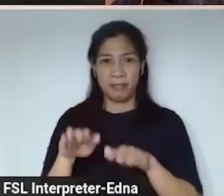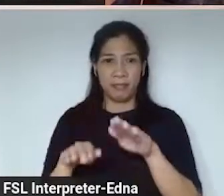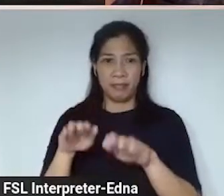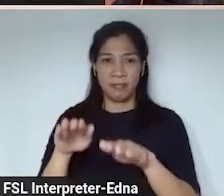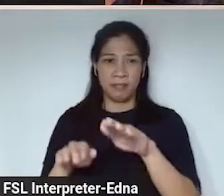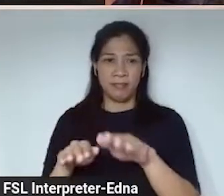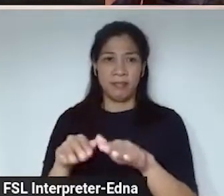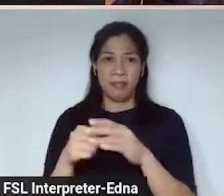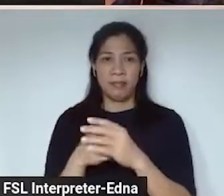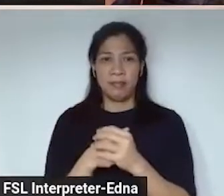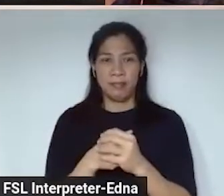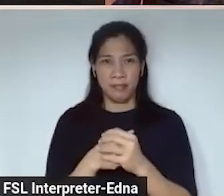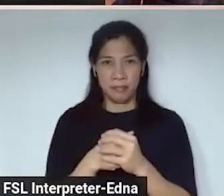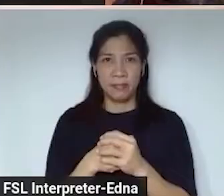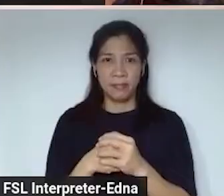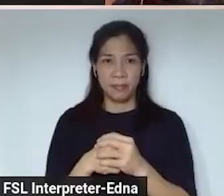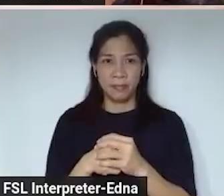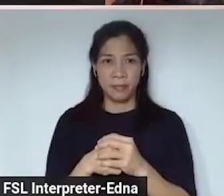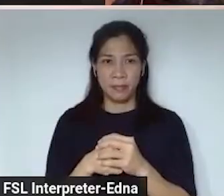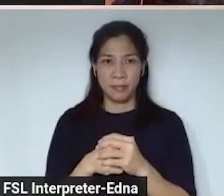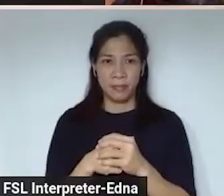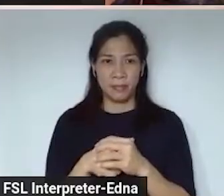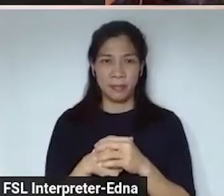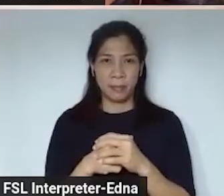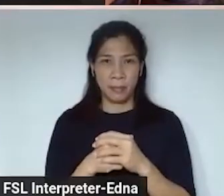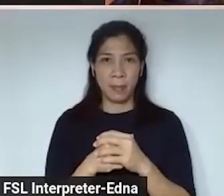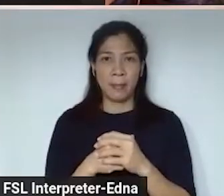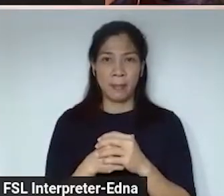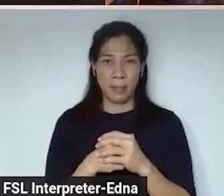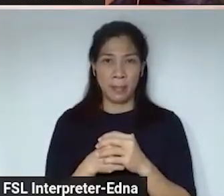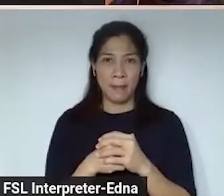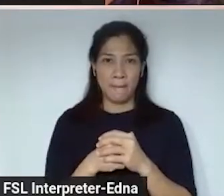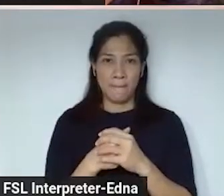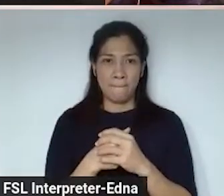mas matagal o mas mabilis. Ms. Peggy?